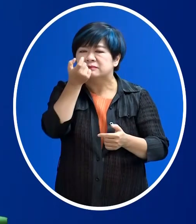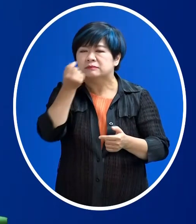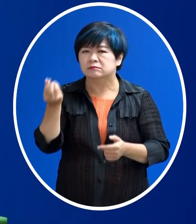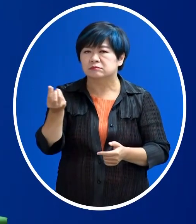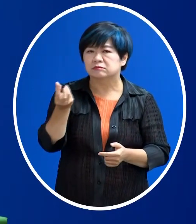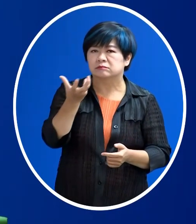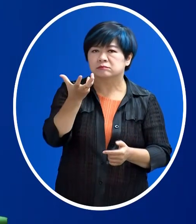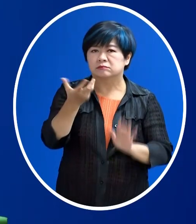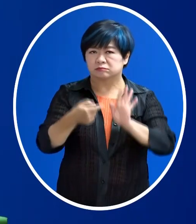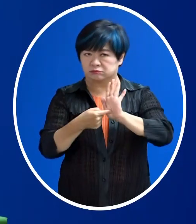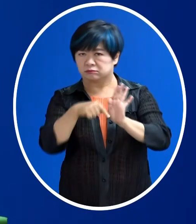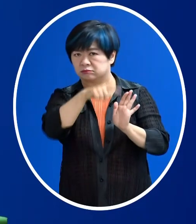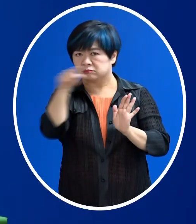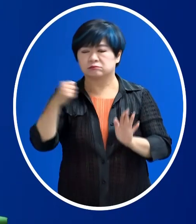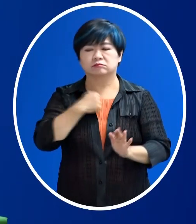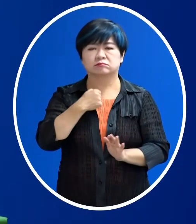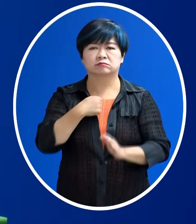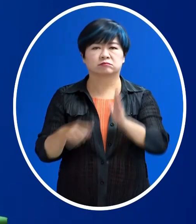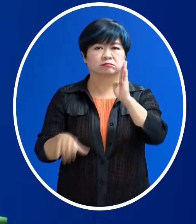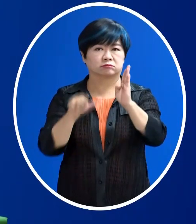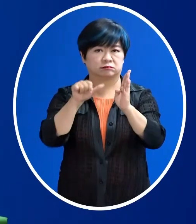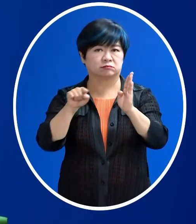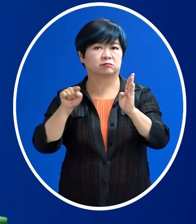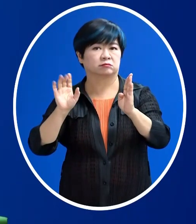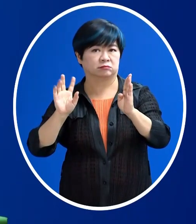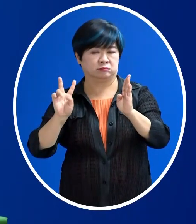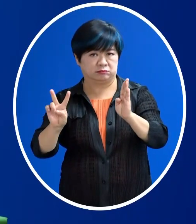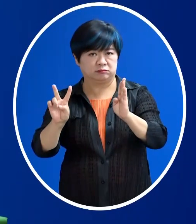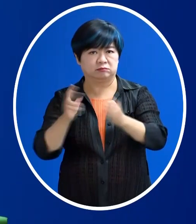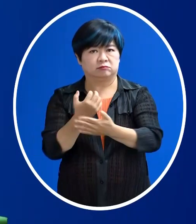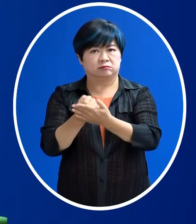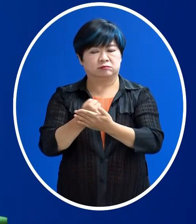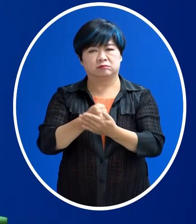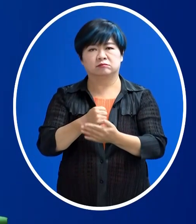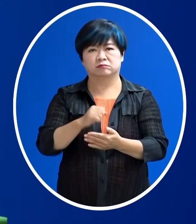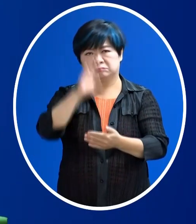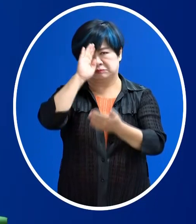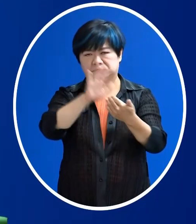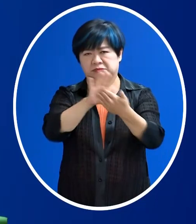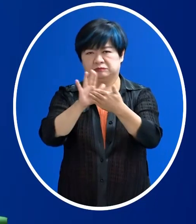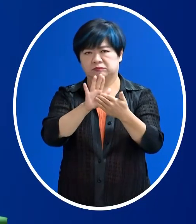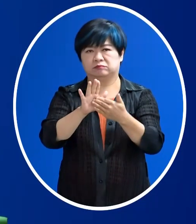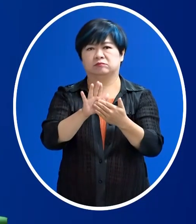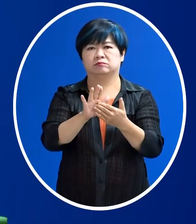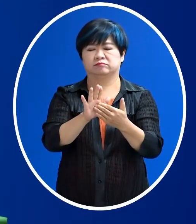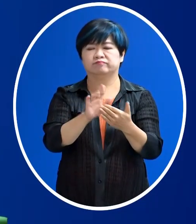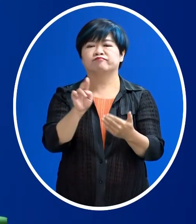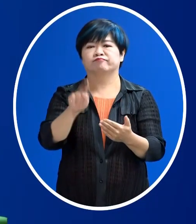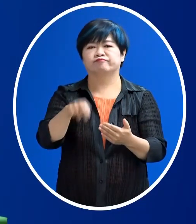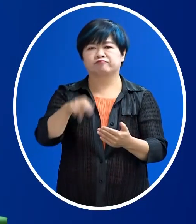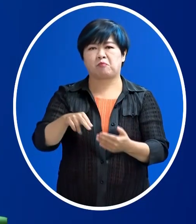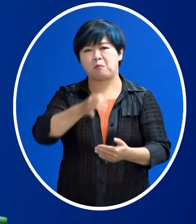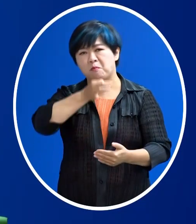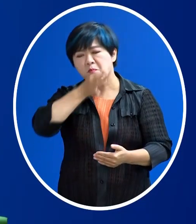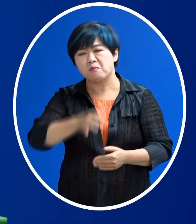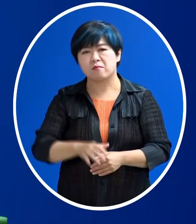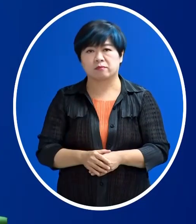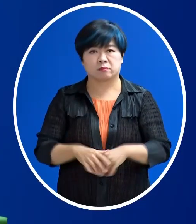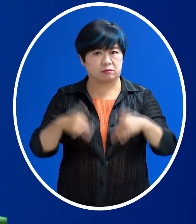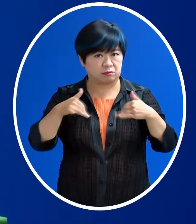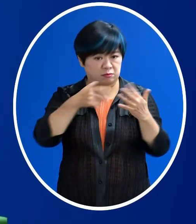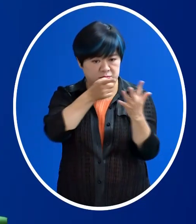们的国人的这个 BA.2 前一波的这个疫情留下的这个免疫防火墙仍然保持一定的一个效果，还没有